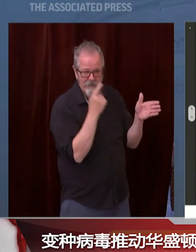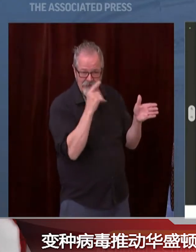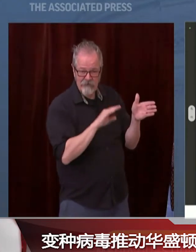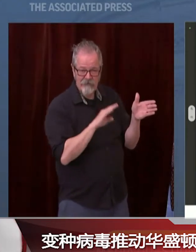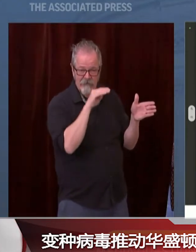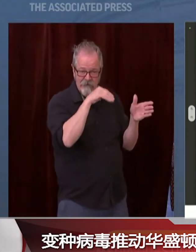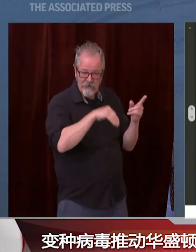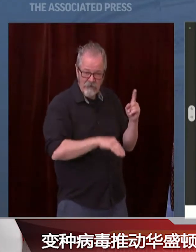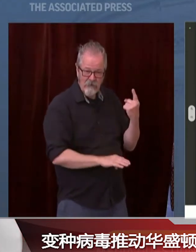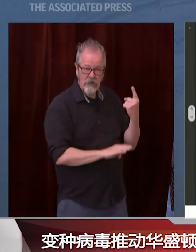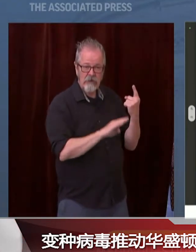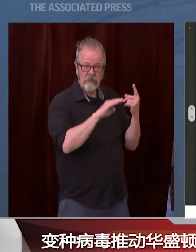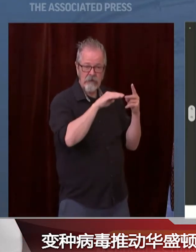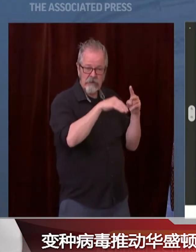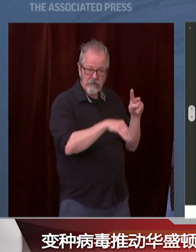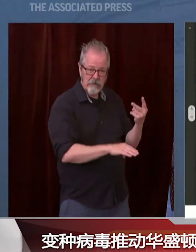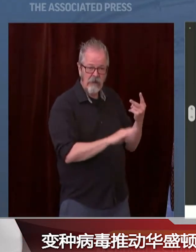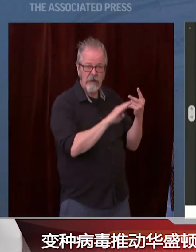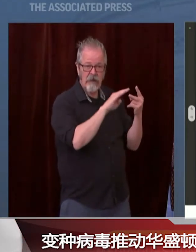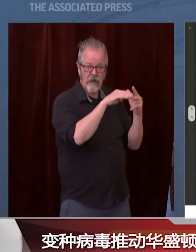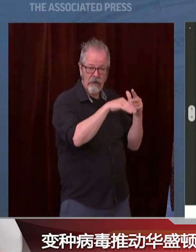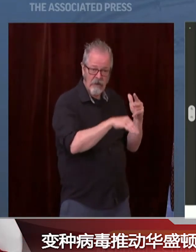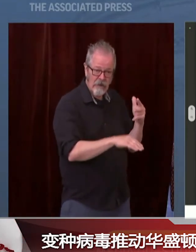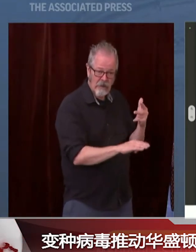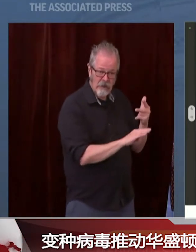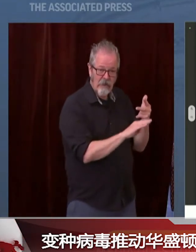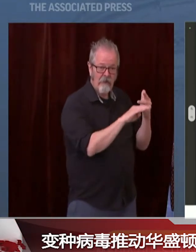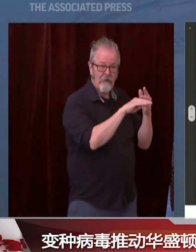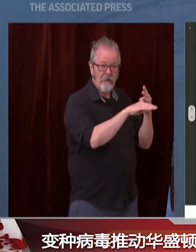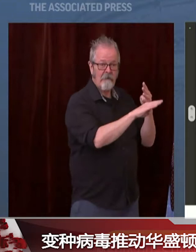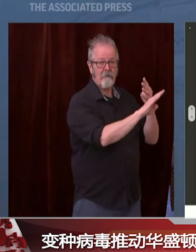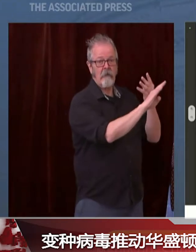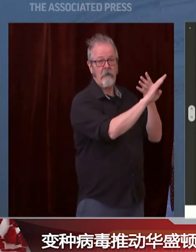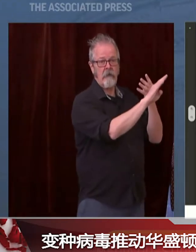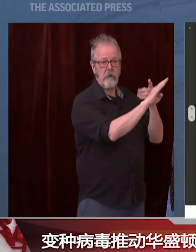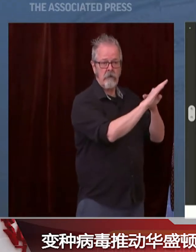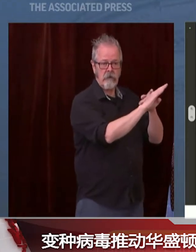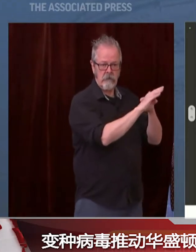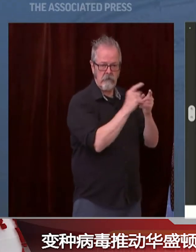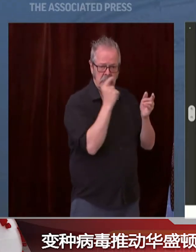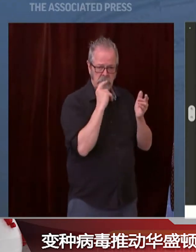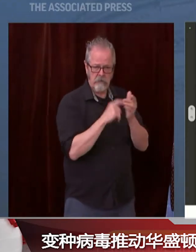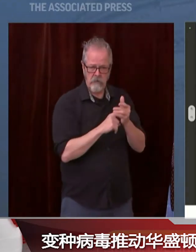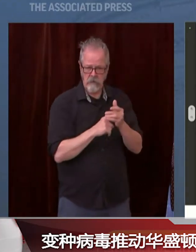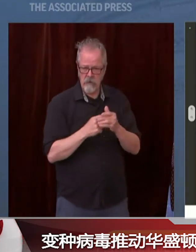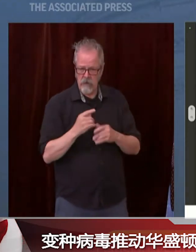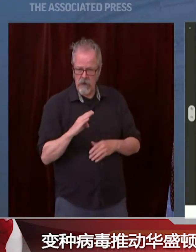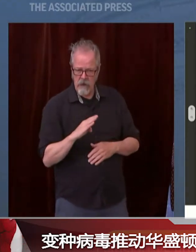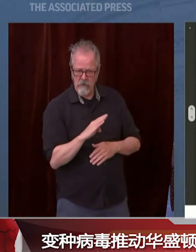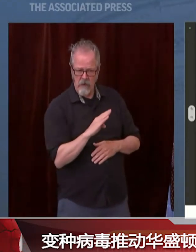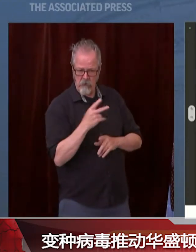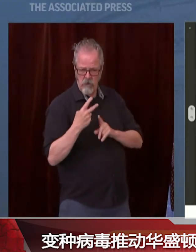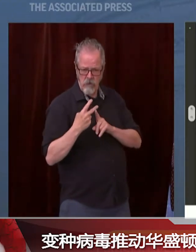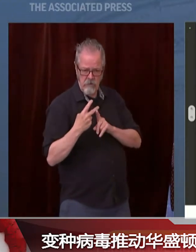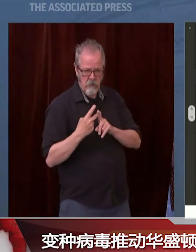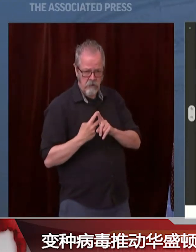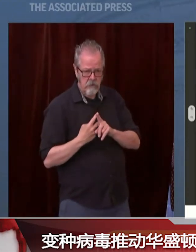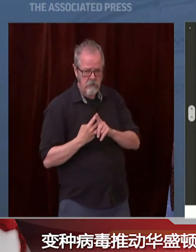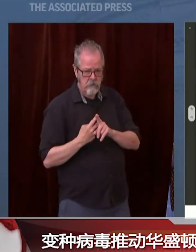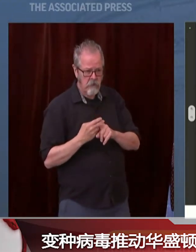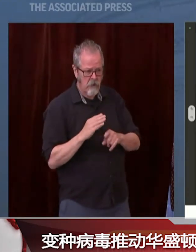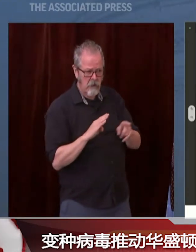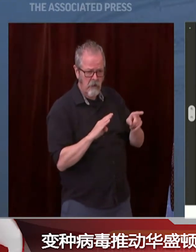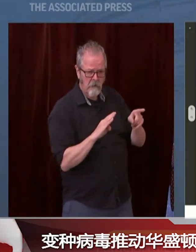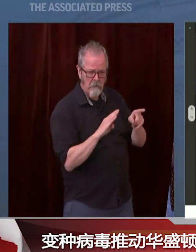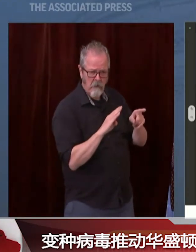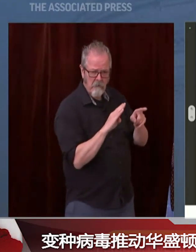中。具有讽刺意味的是，由于华盛顿州许多地方的疫苗供应超出了需求，需求的放缓导致